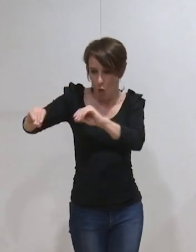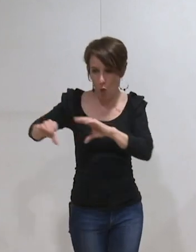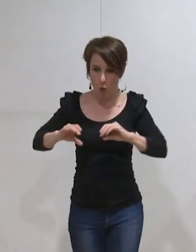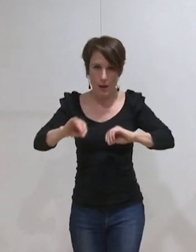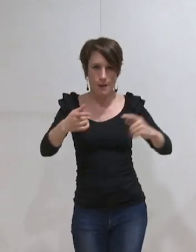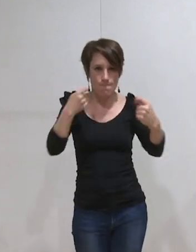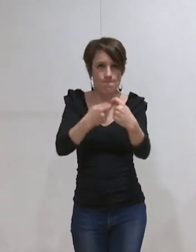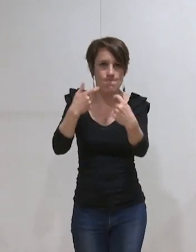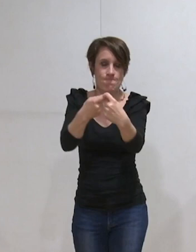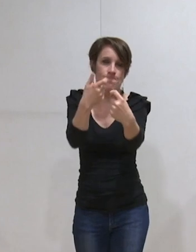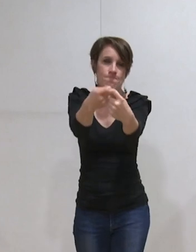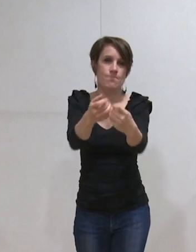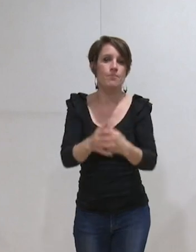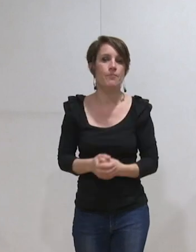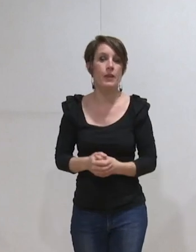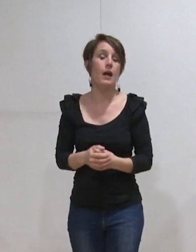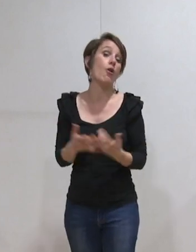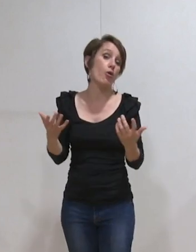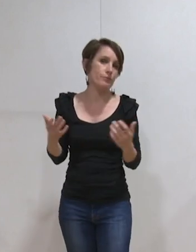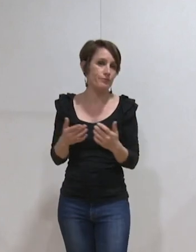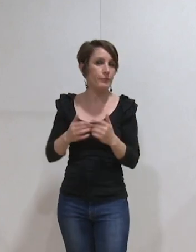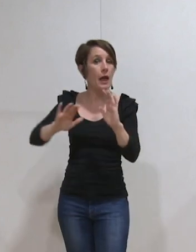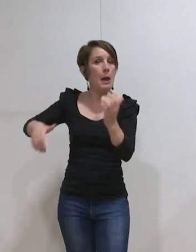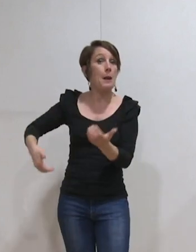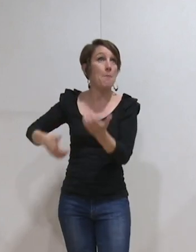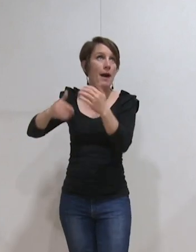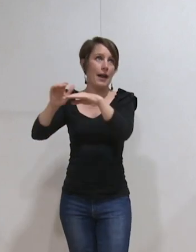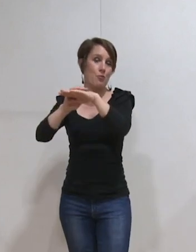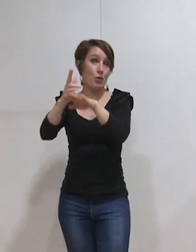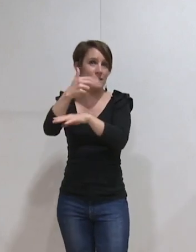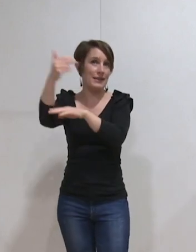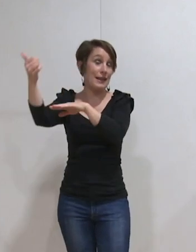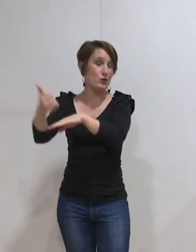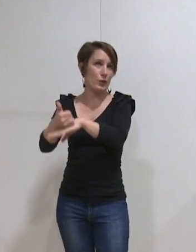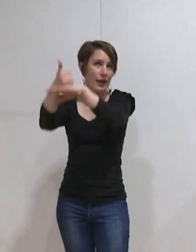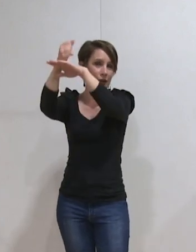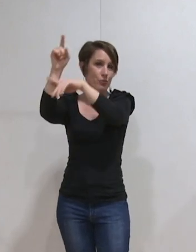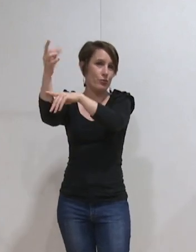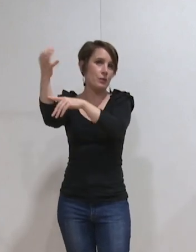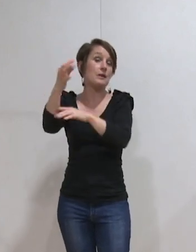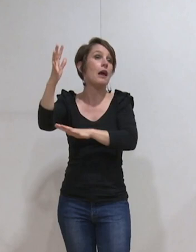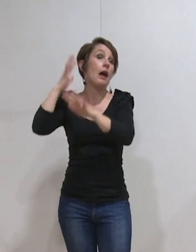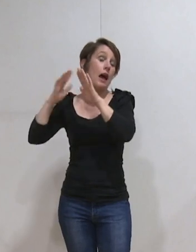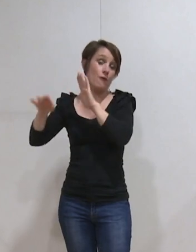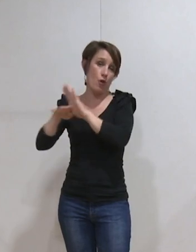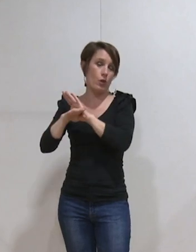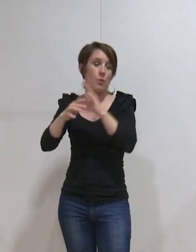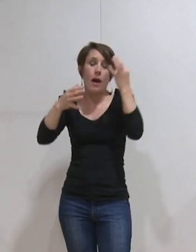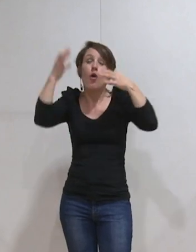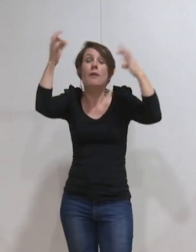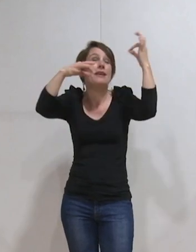alors d'après votre marine politique nationale vous seriez passé de l'idéalisme romantique à la